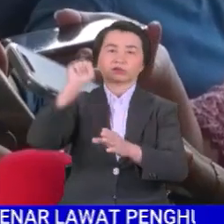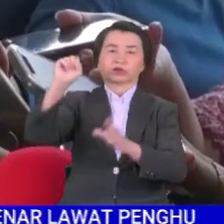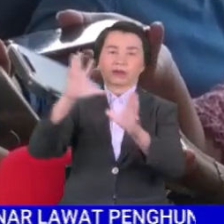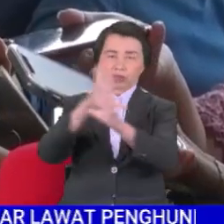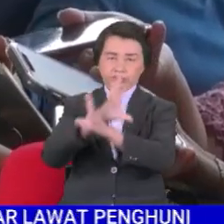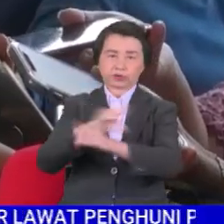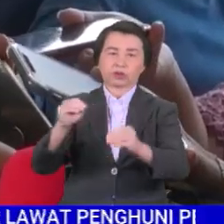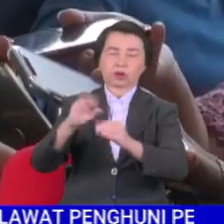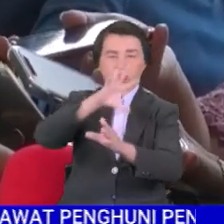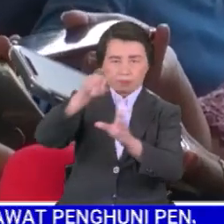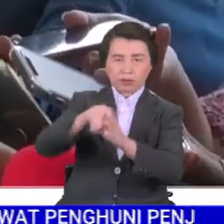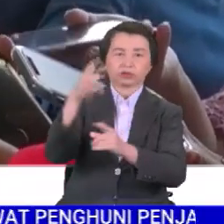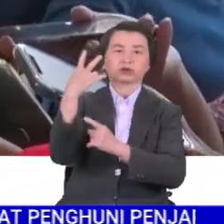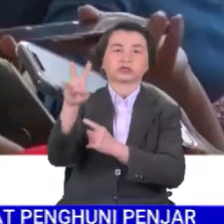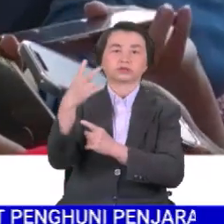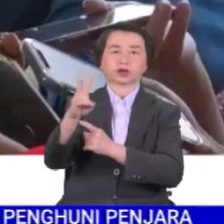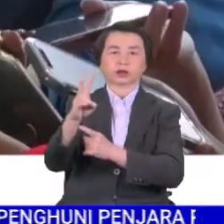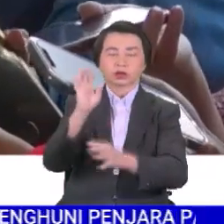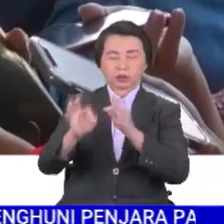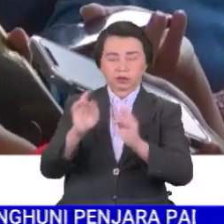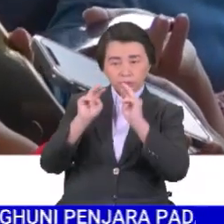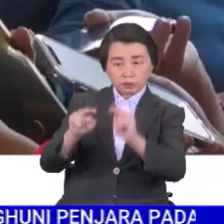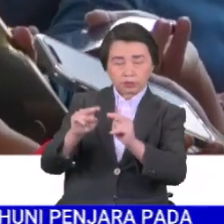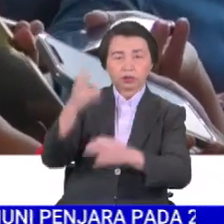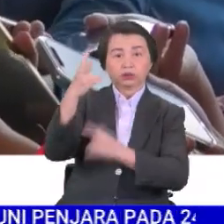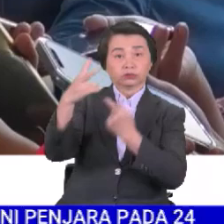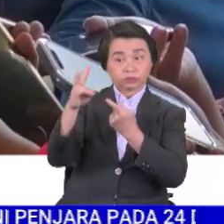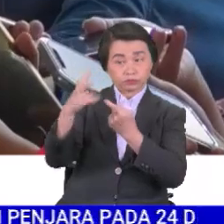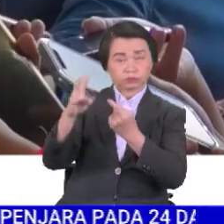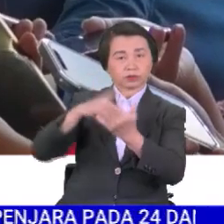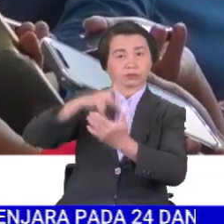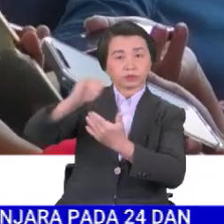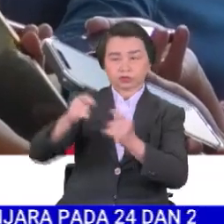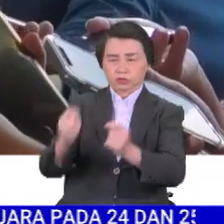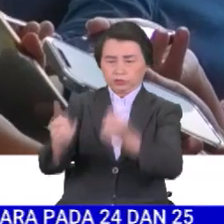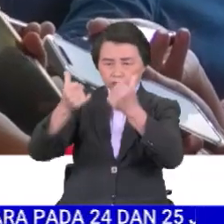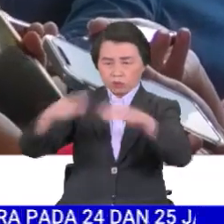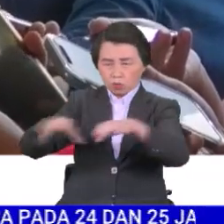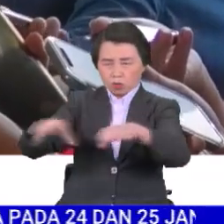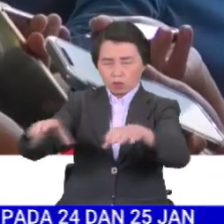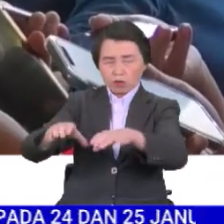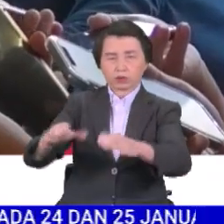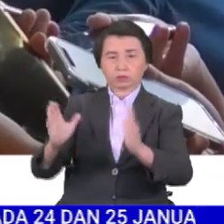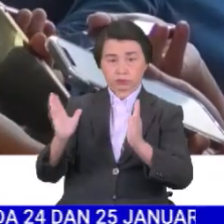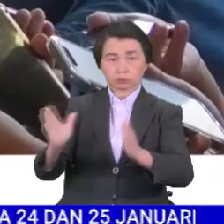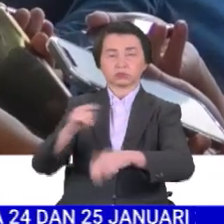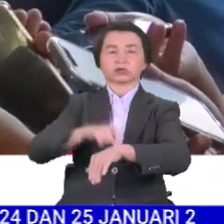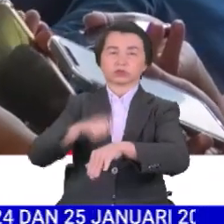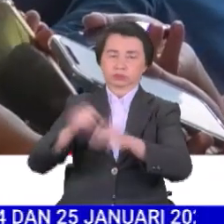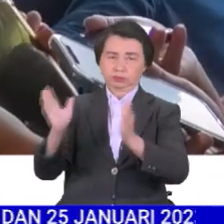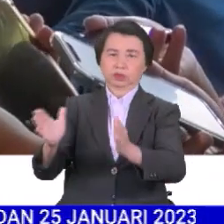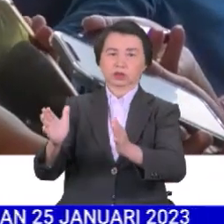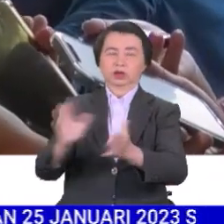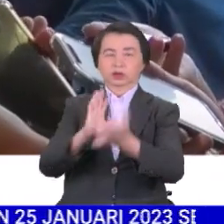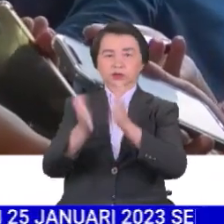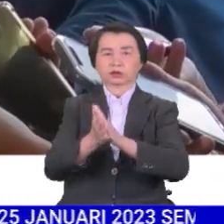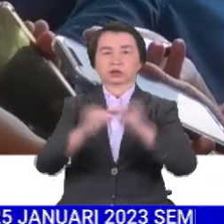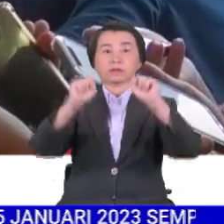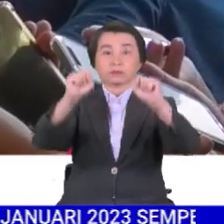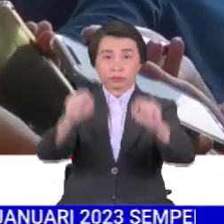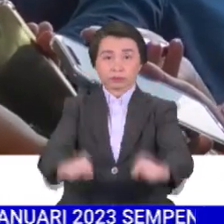Ya? Jadi kita sedang lihat dan nak pastikan 17 ini disegerakan mengikut tempoh masa supaya kita